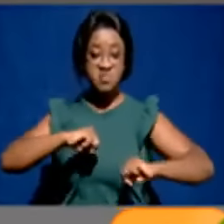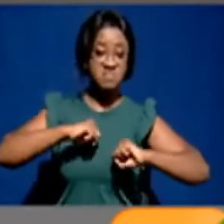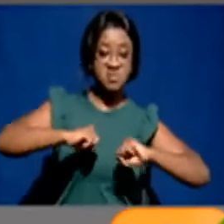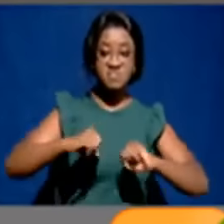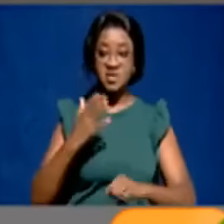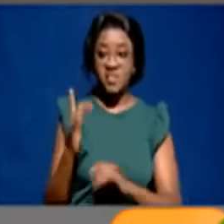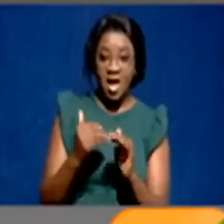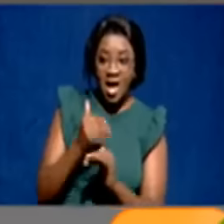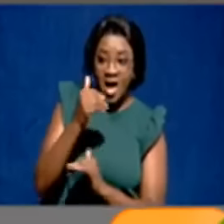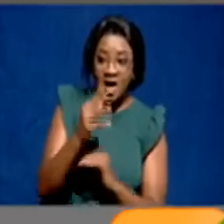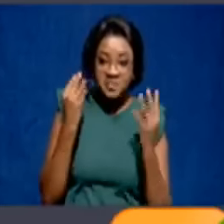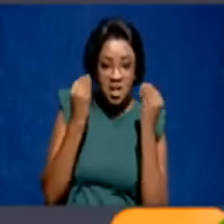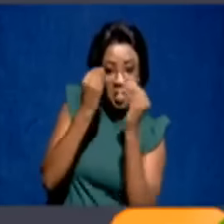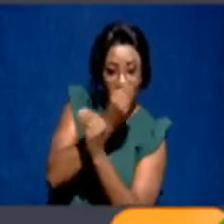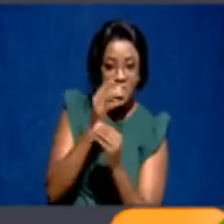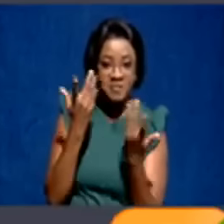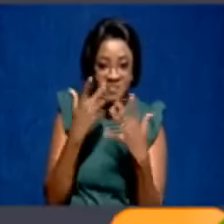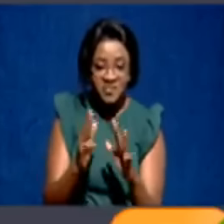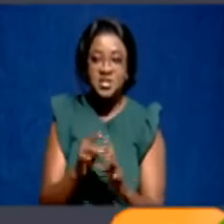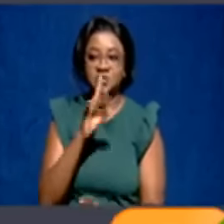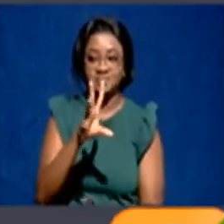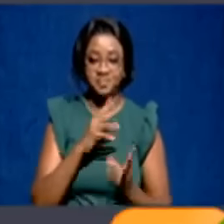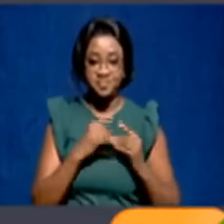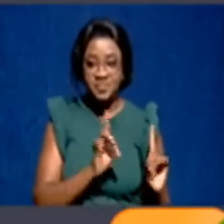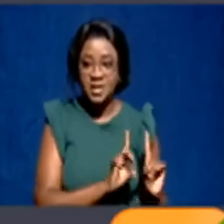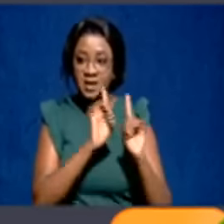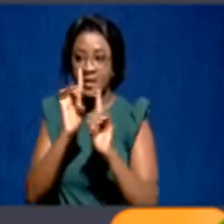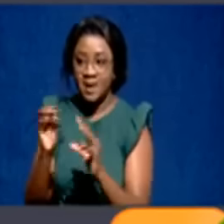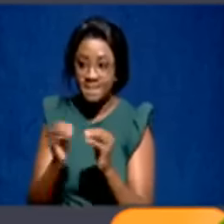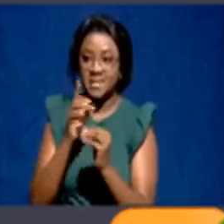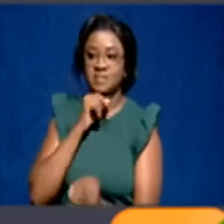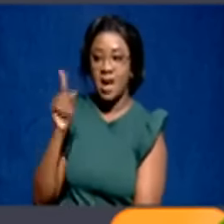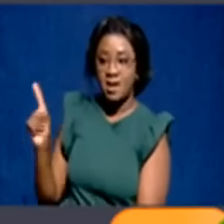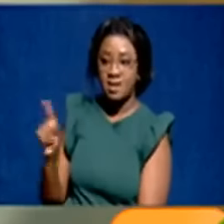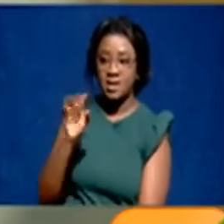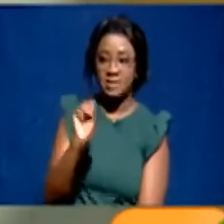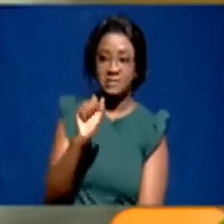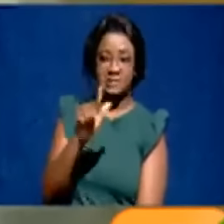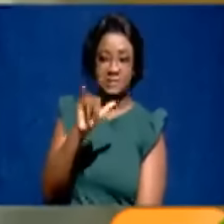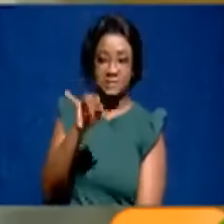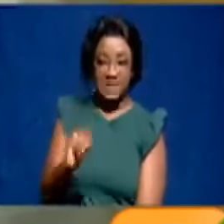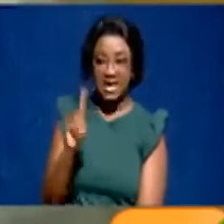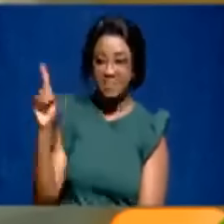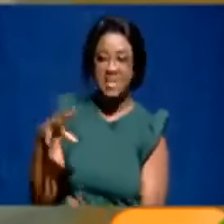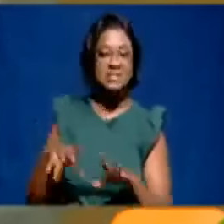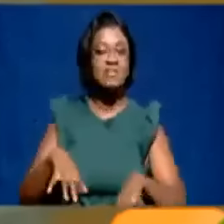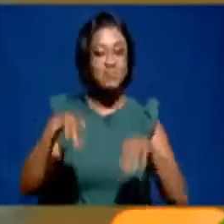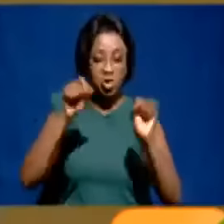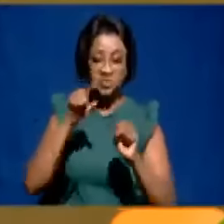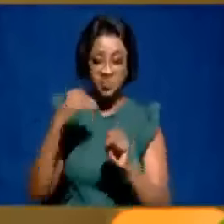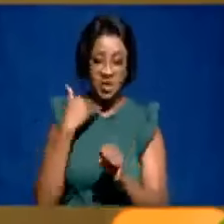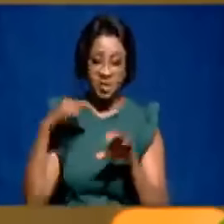baada ya Brian kukushawishi, yeye atakupeleka kwa jamaa huyu Bwana Salil, ambaye ndiye mkuu wa kundi hilo.